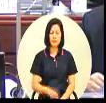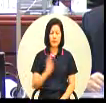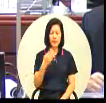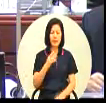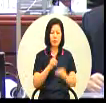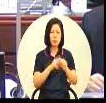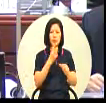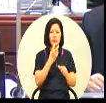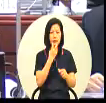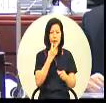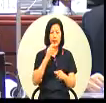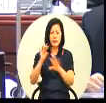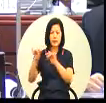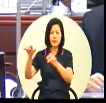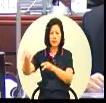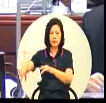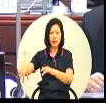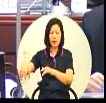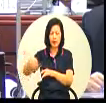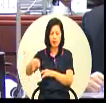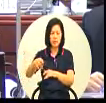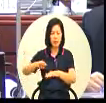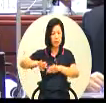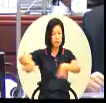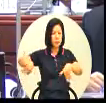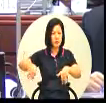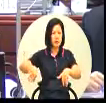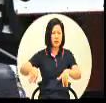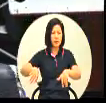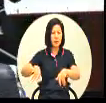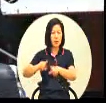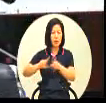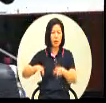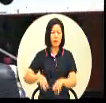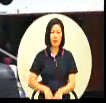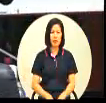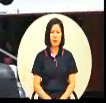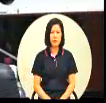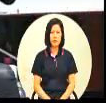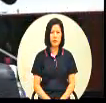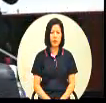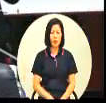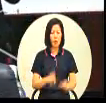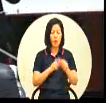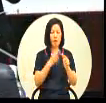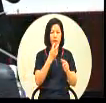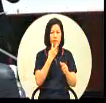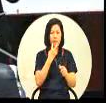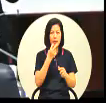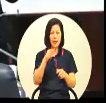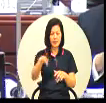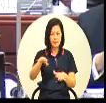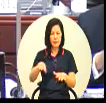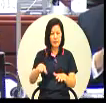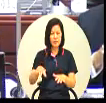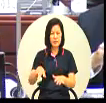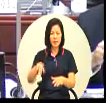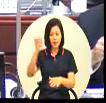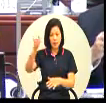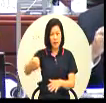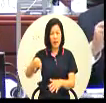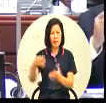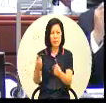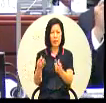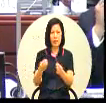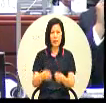中央跟地方是不同调的， 怎么会不同调？ 今天我们 中央的立场，你们中央现在没有核准啊，